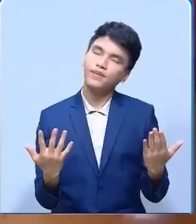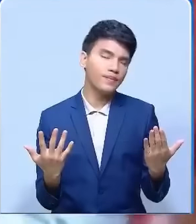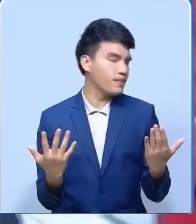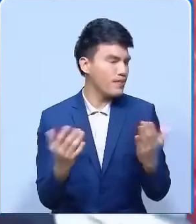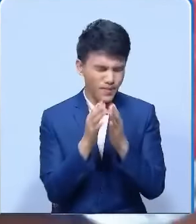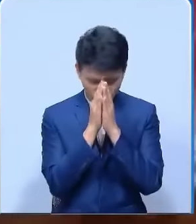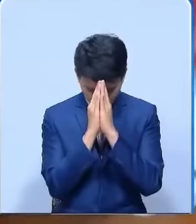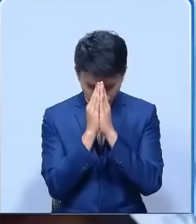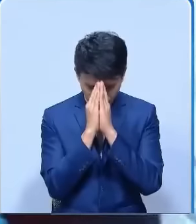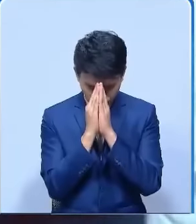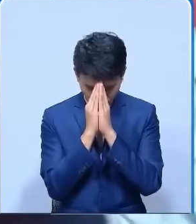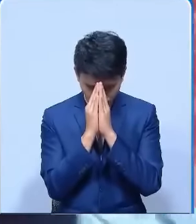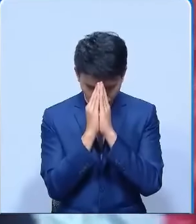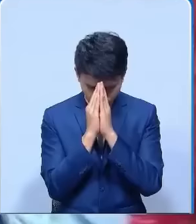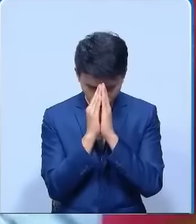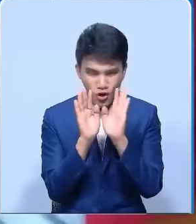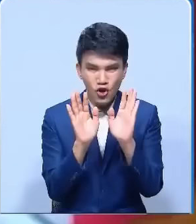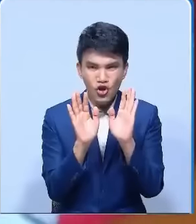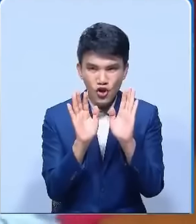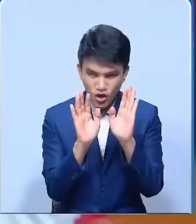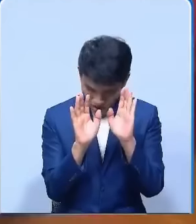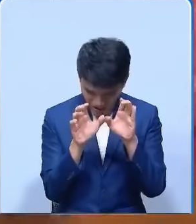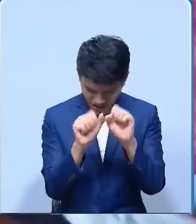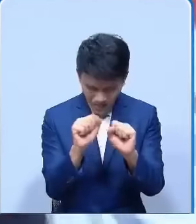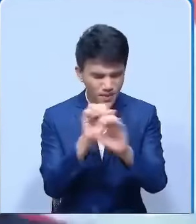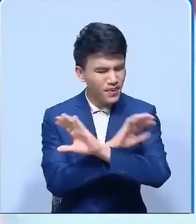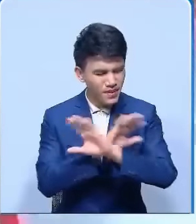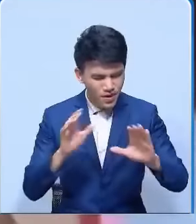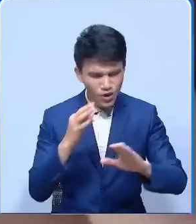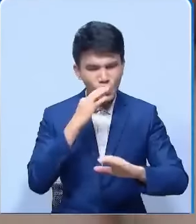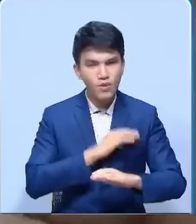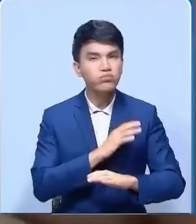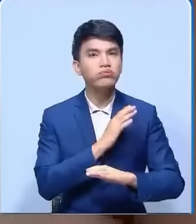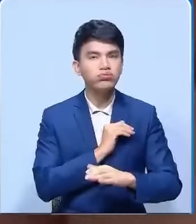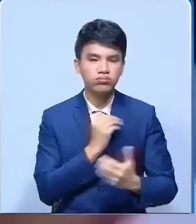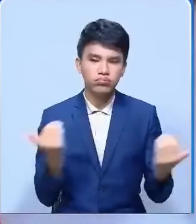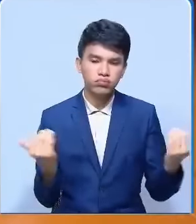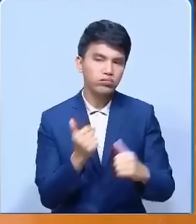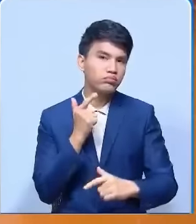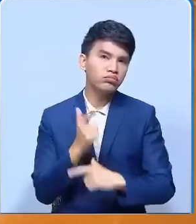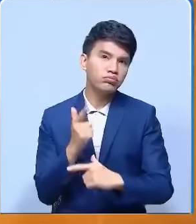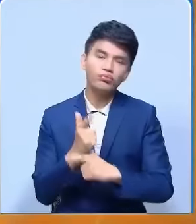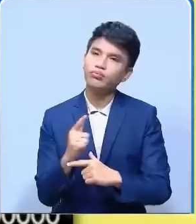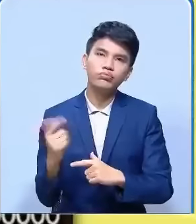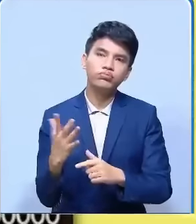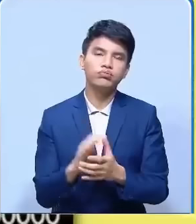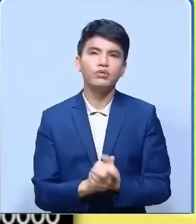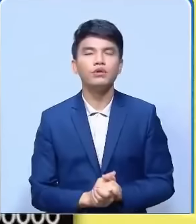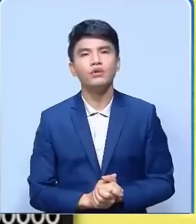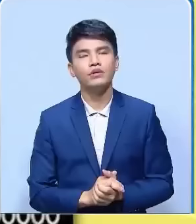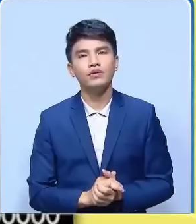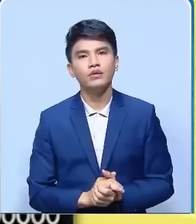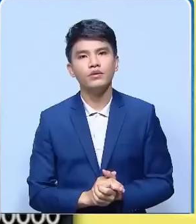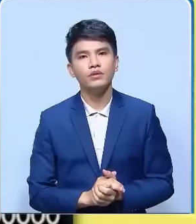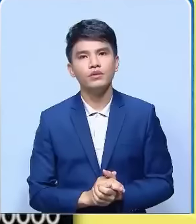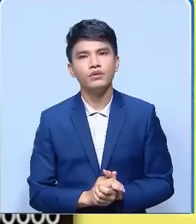กมือไหว้ขอร้องเลยนะอ้อนวอนอย่าจับได้ไหมกลัวไม่มีใครเลี้ยงลูกนะฮะ กระเป๋าตังค์ลูกยืนลูกยืน หนูส